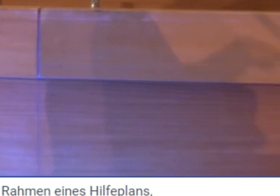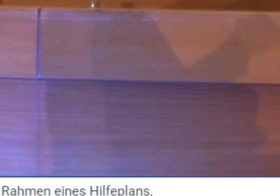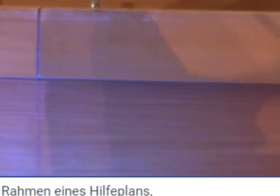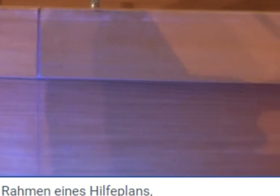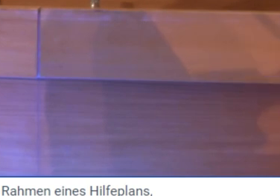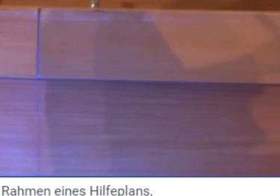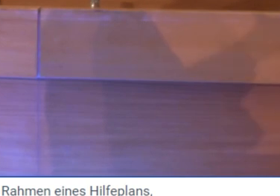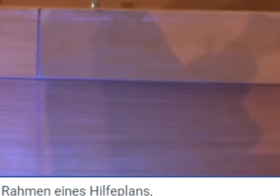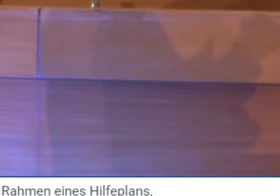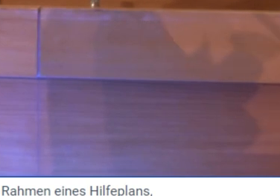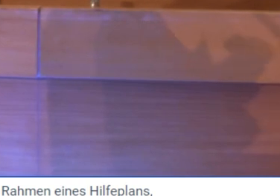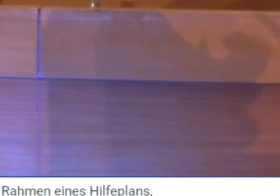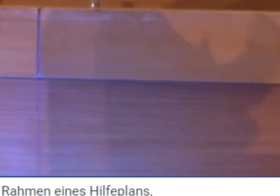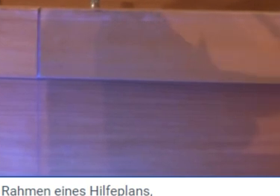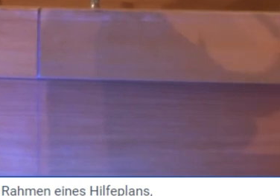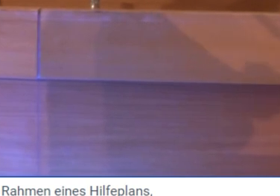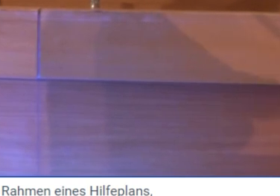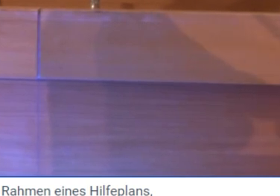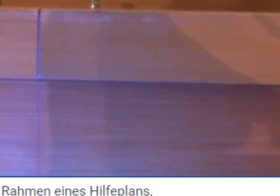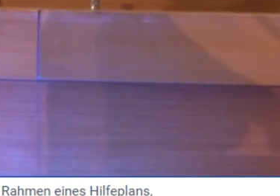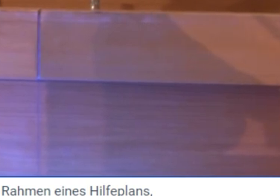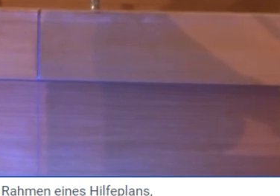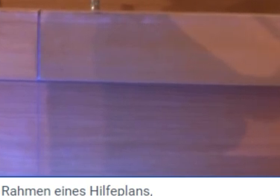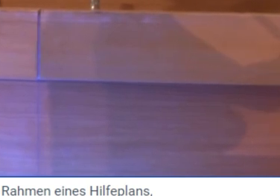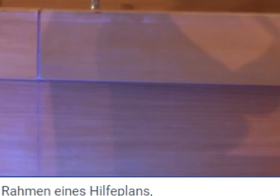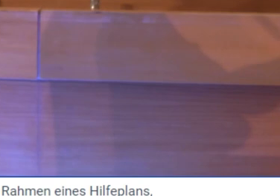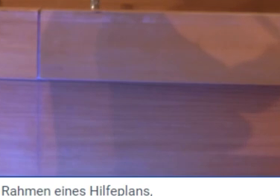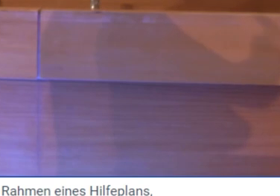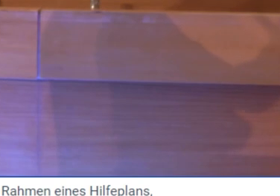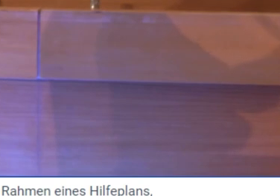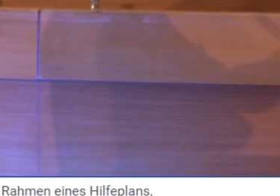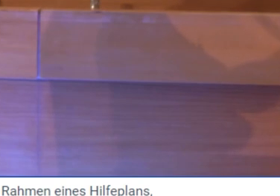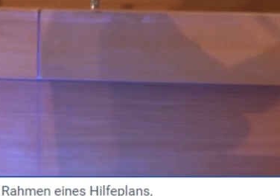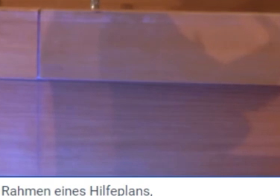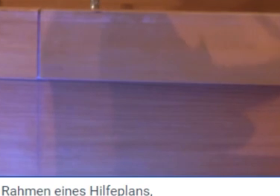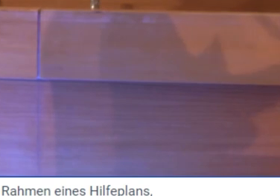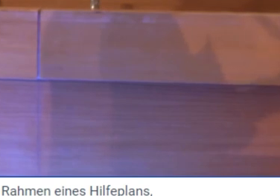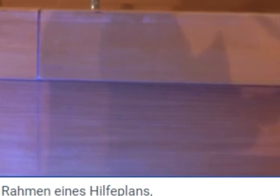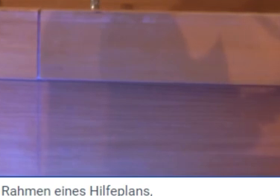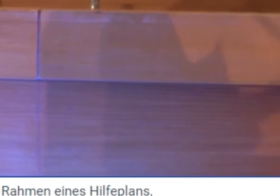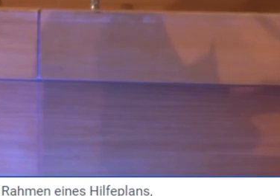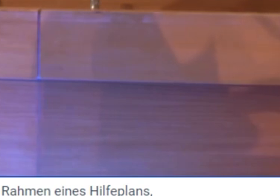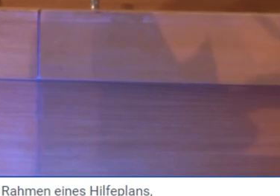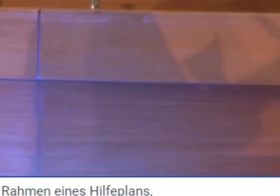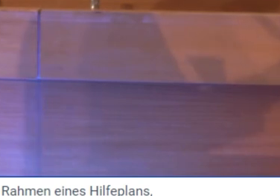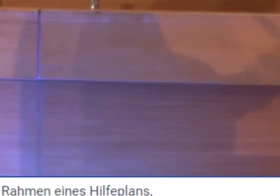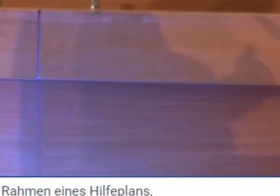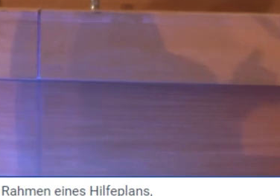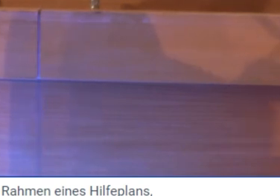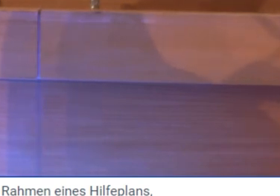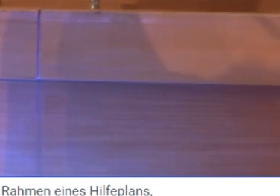aus Eingliederungshilfe nach SGB 9 und vielleicht helfen zur Erziehung sozialpädagogische